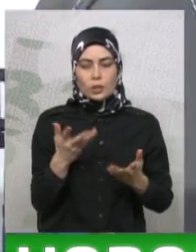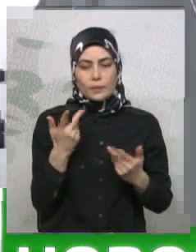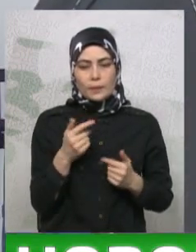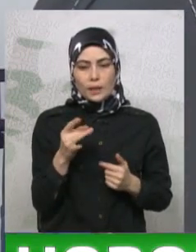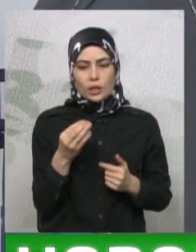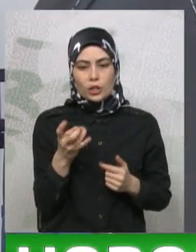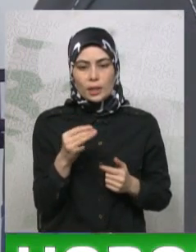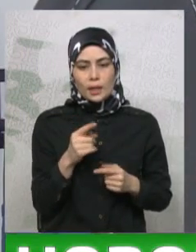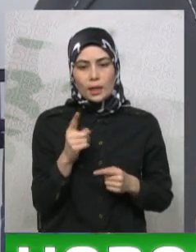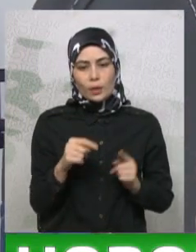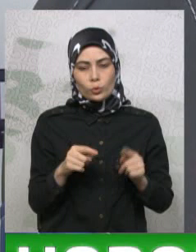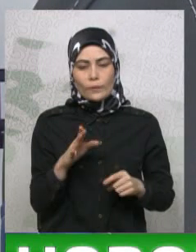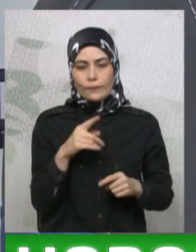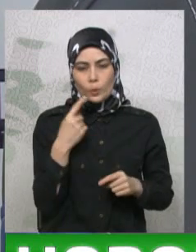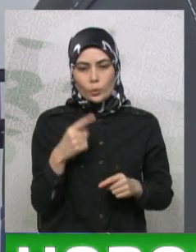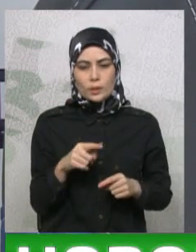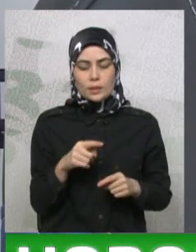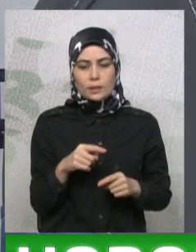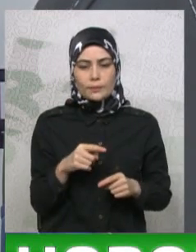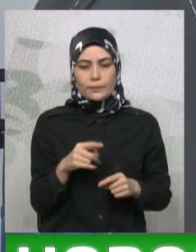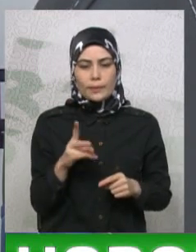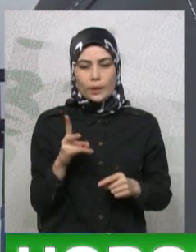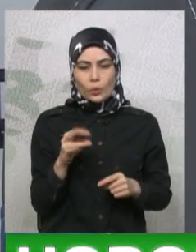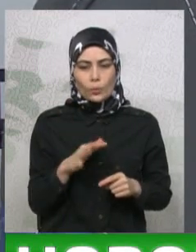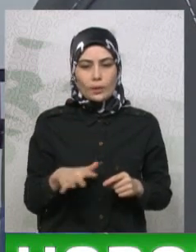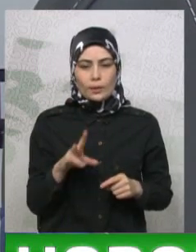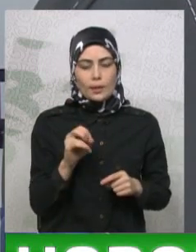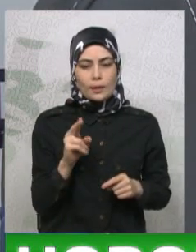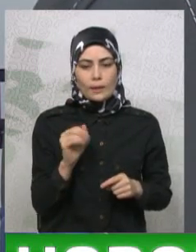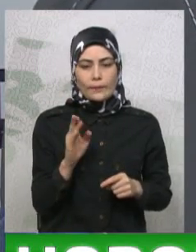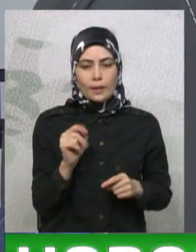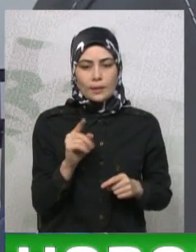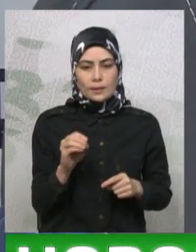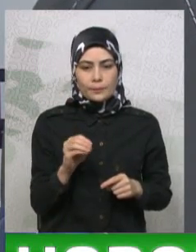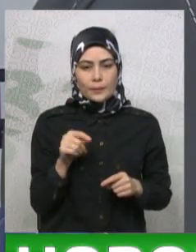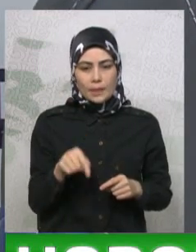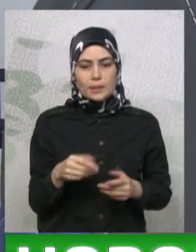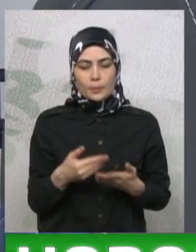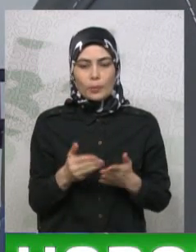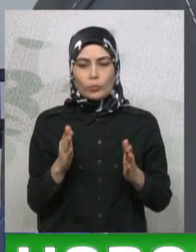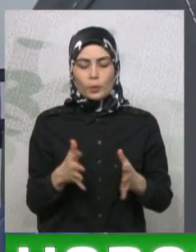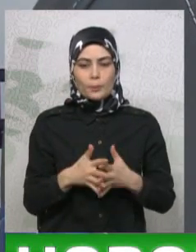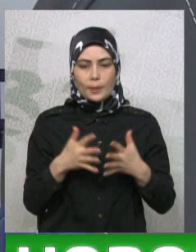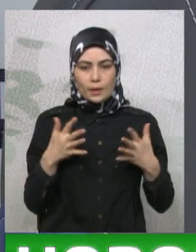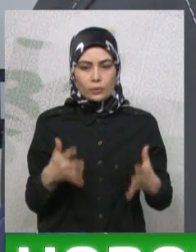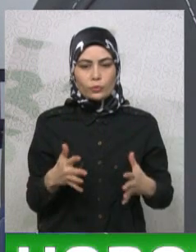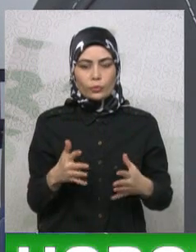иногда в России, но точно на Кавказе. То есть, например, здесь будет большой